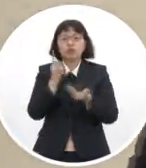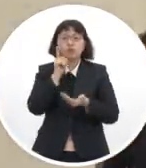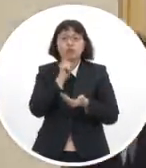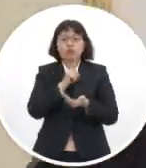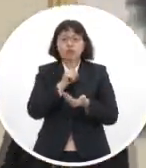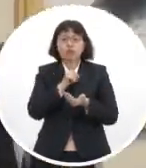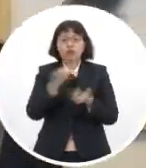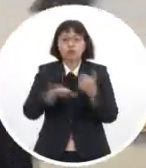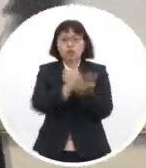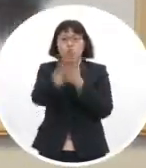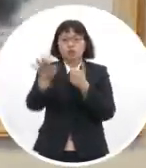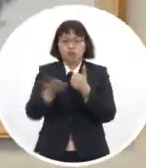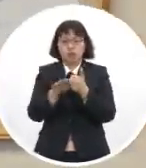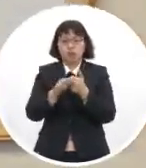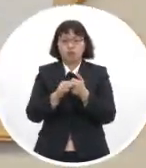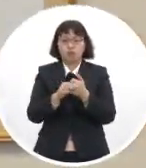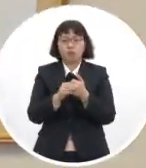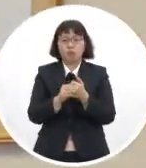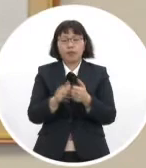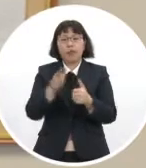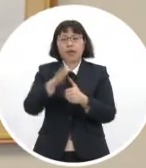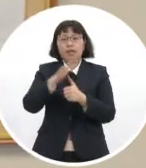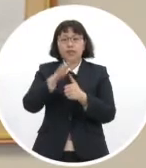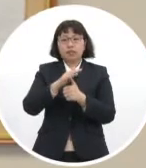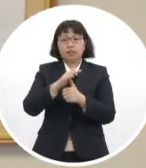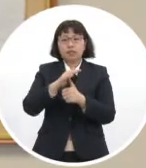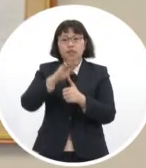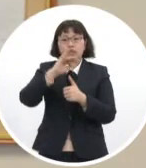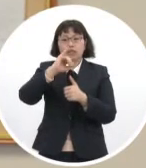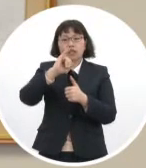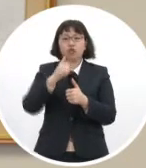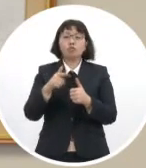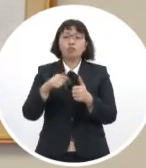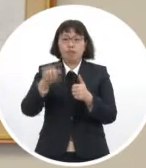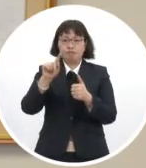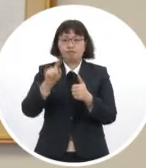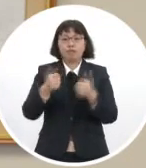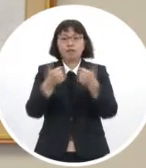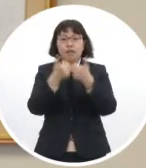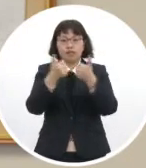りに向け、愛知育メン応援会議を設置しました。